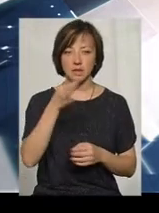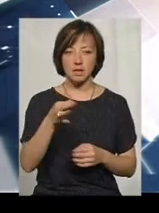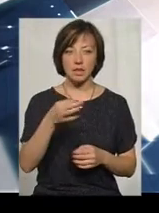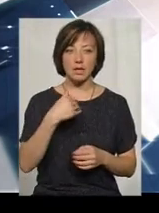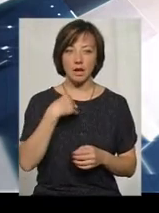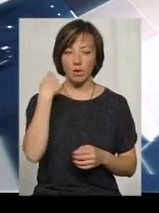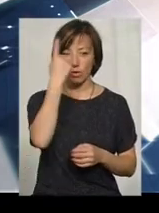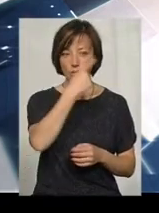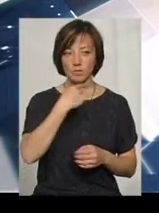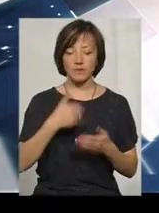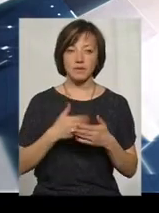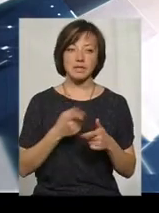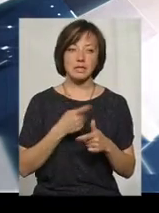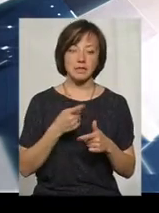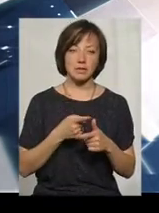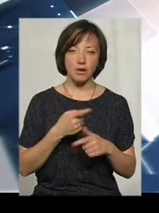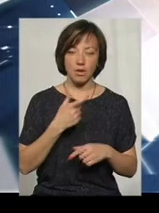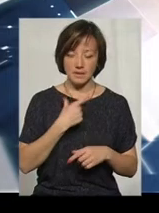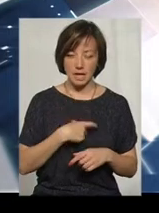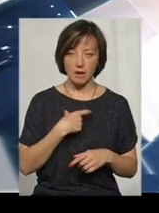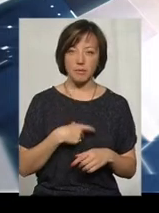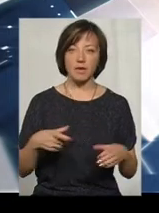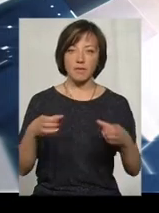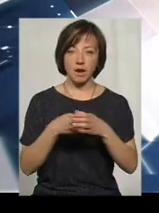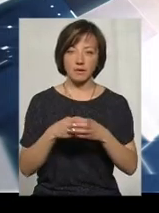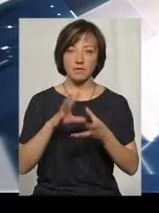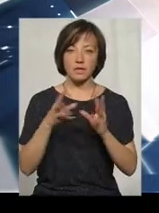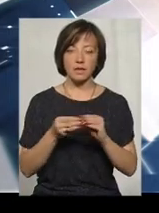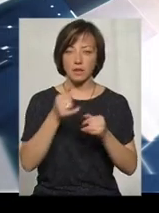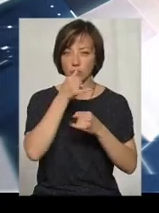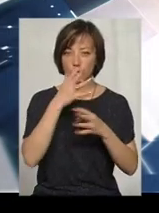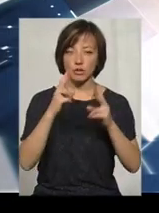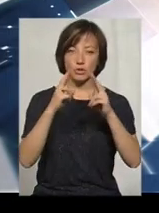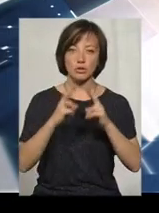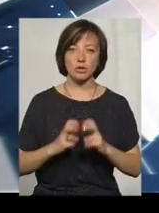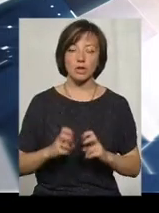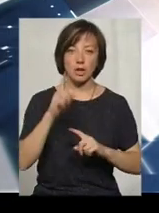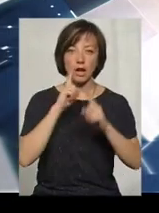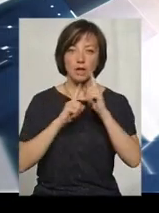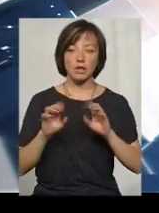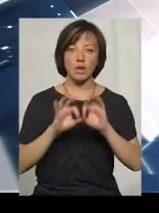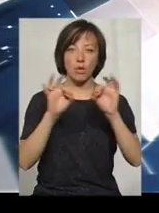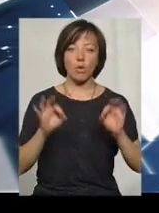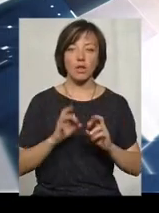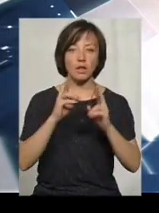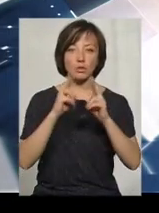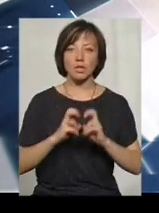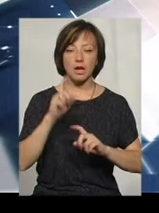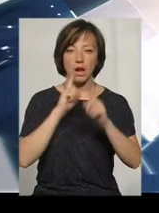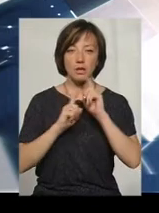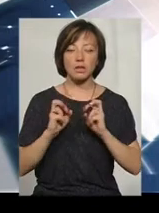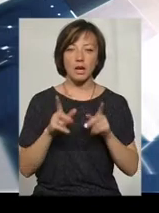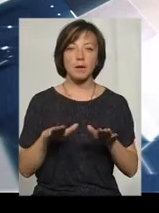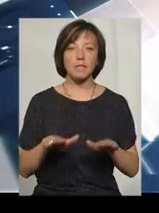особисто від себе, так і від фракції в цілому, що ми не можемо розглядати раду і ніколи не розглядали раду